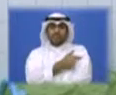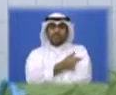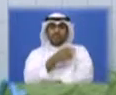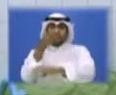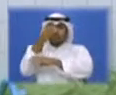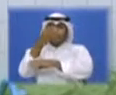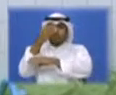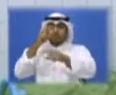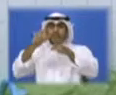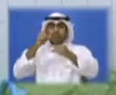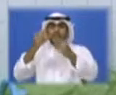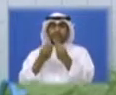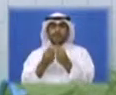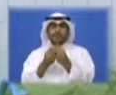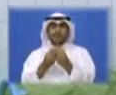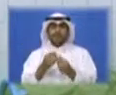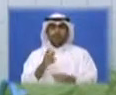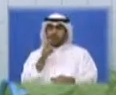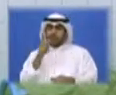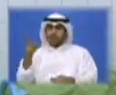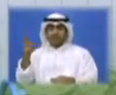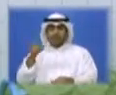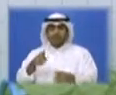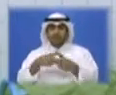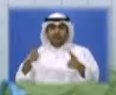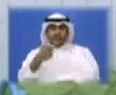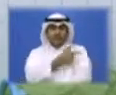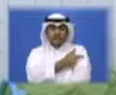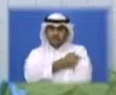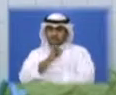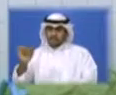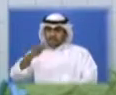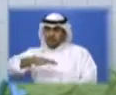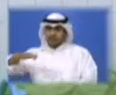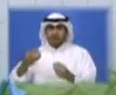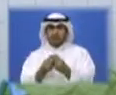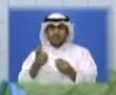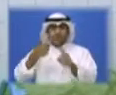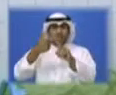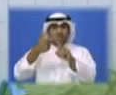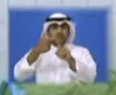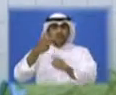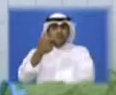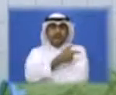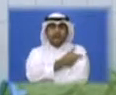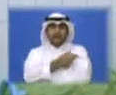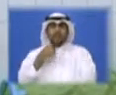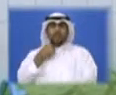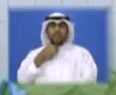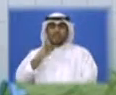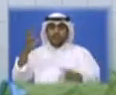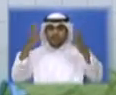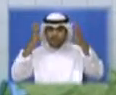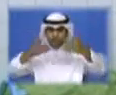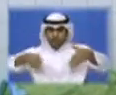للطب التطوري والأخرى لذوي الاحتياجات الخاصة، فمن المنتظر أن تقدم هذه العيادات خدمة